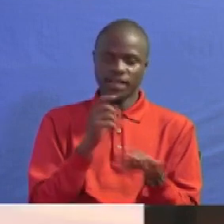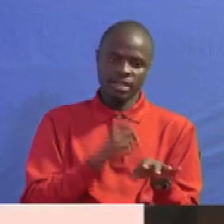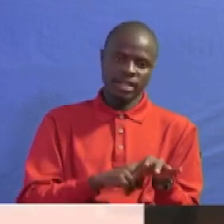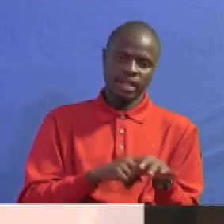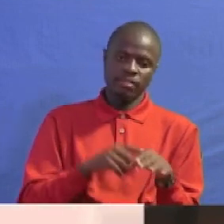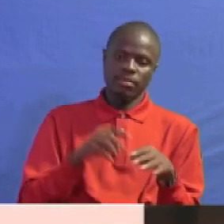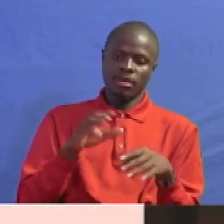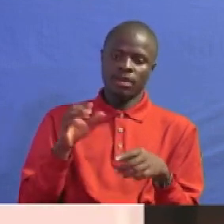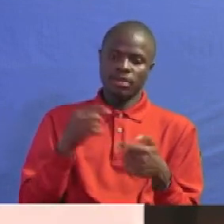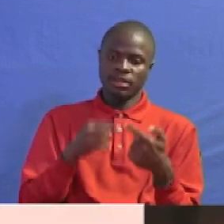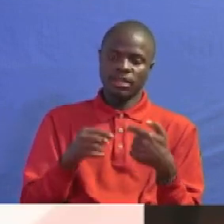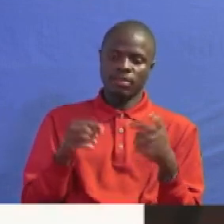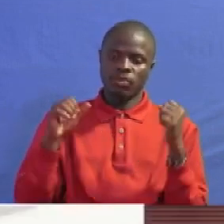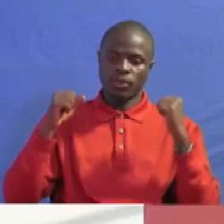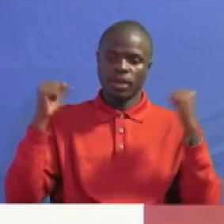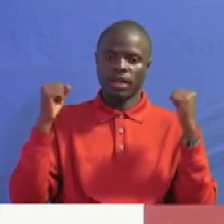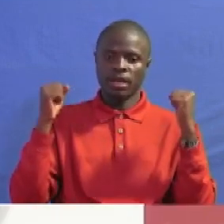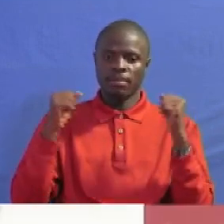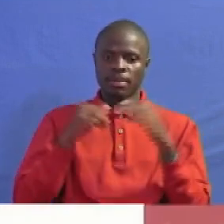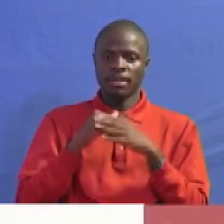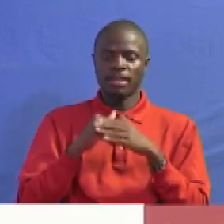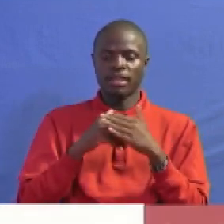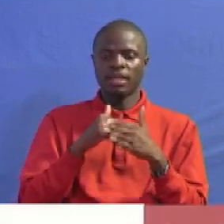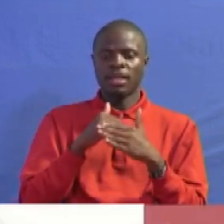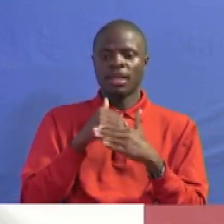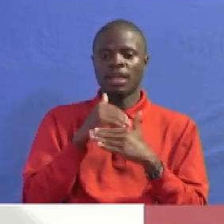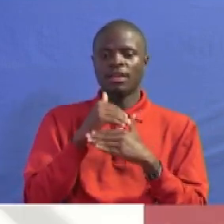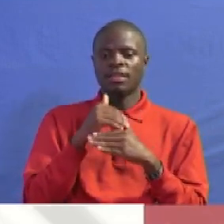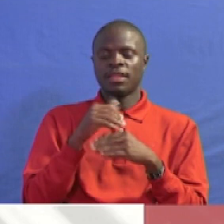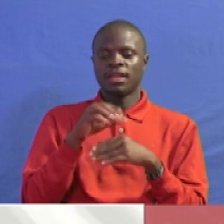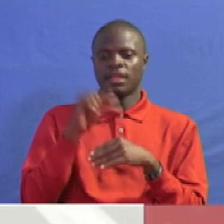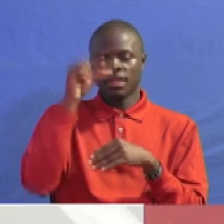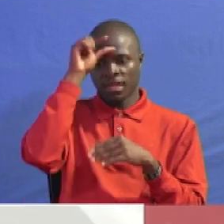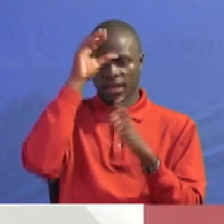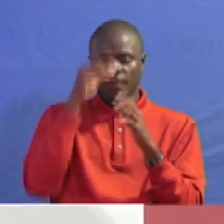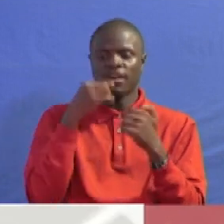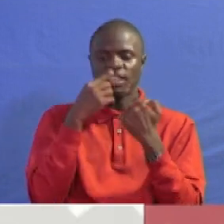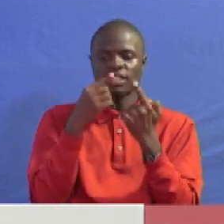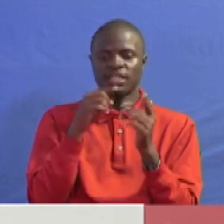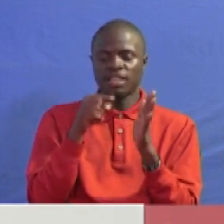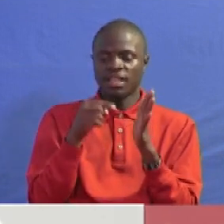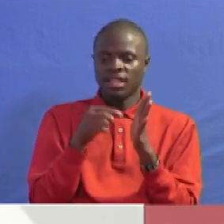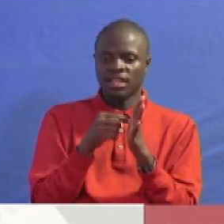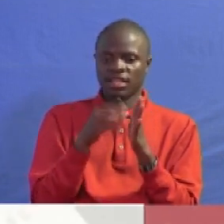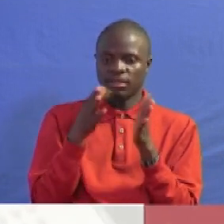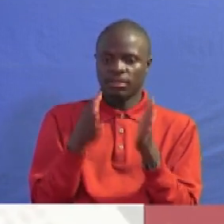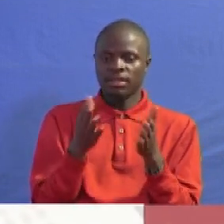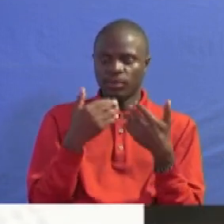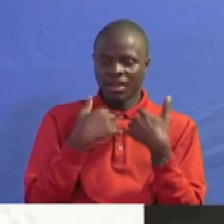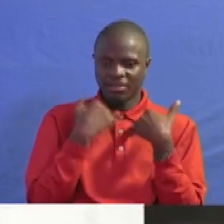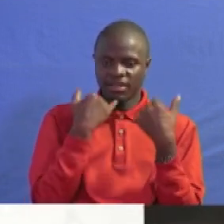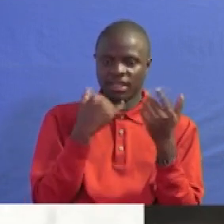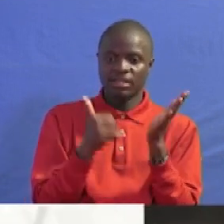ilikuja, tulishangilia. Hata ingawa vile Lelegwe anasema, hiyo formula sahi tukonae ni formula